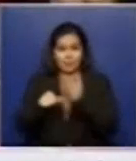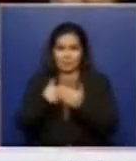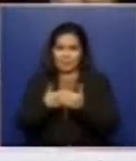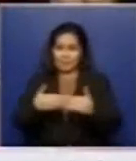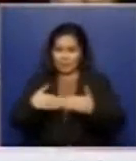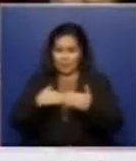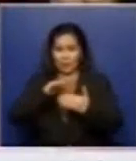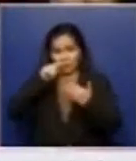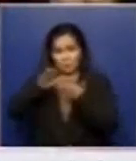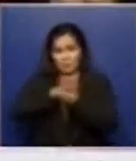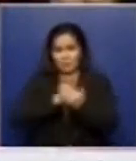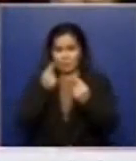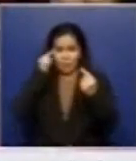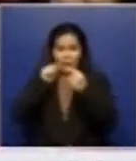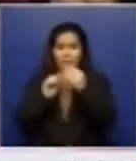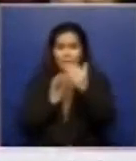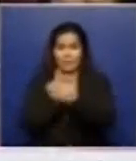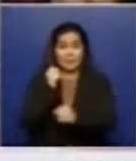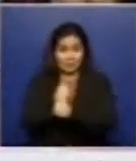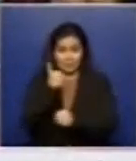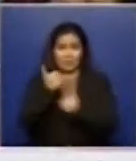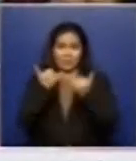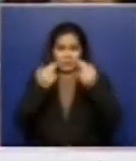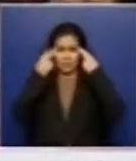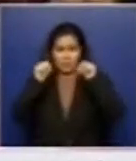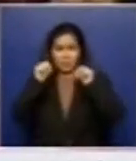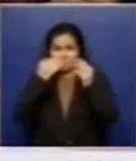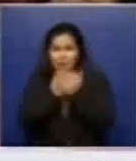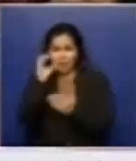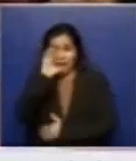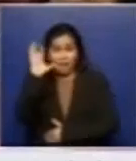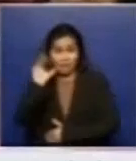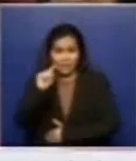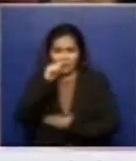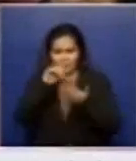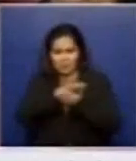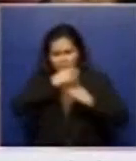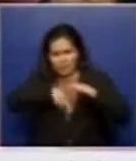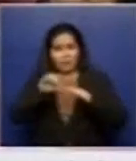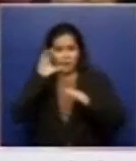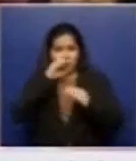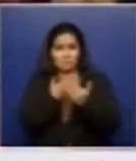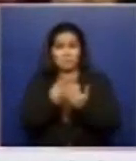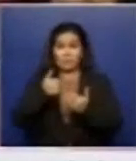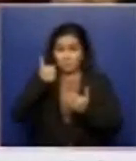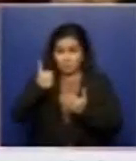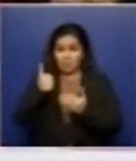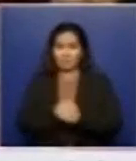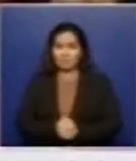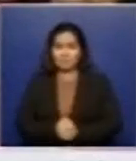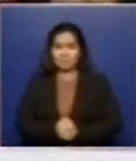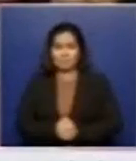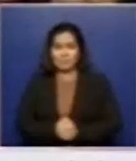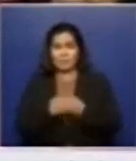วันนี้ครับท่านต้องหาเงินไม่ต้องหาที่ไหนหาในประเทศไทยทำอะไรครับท่าน